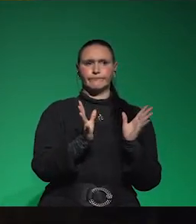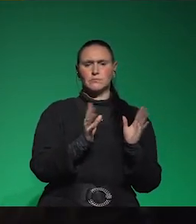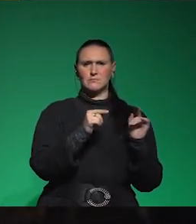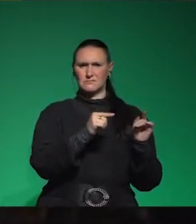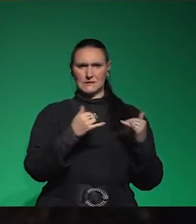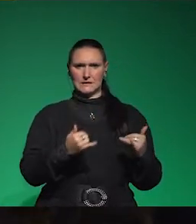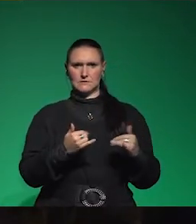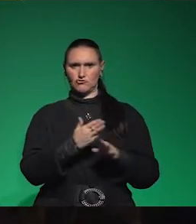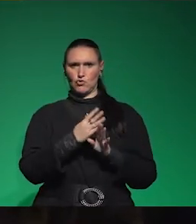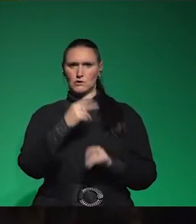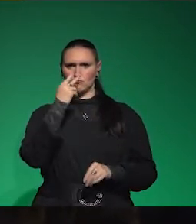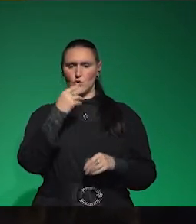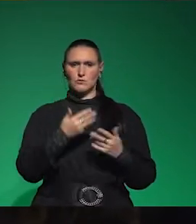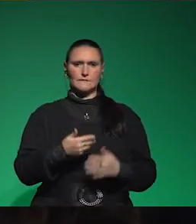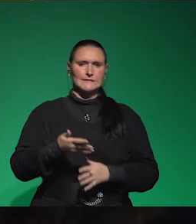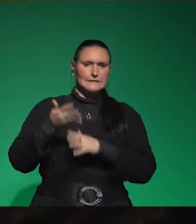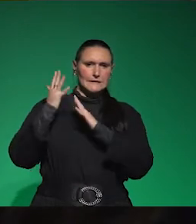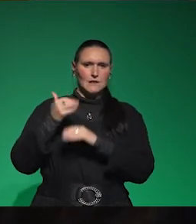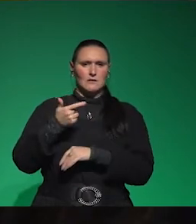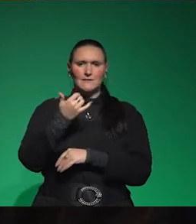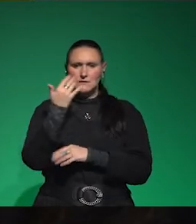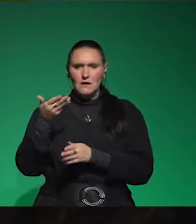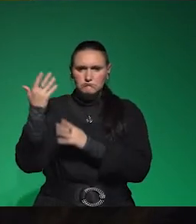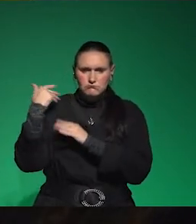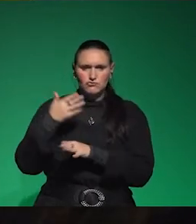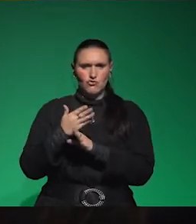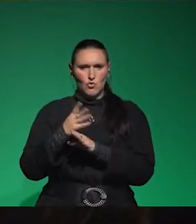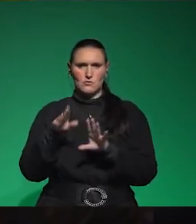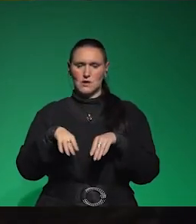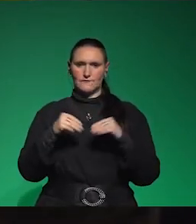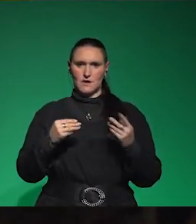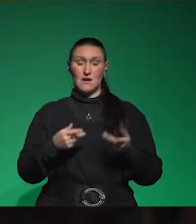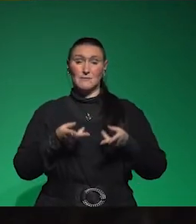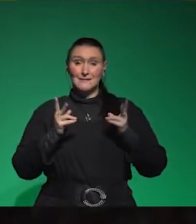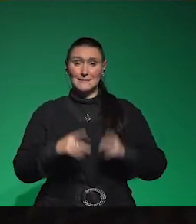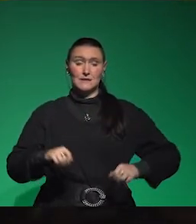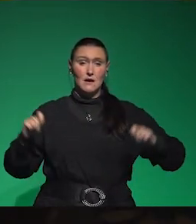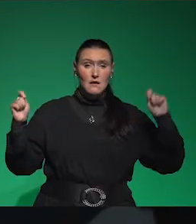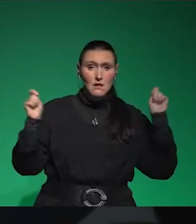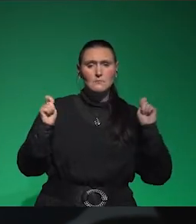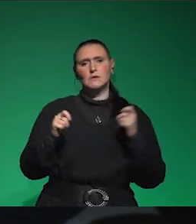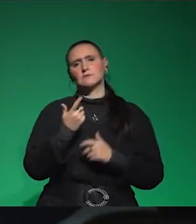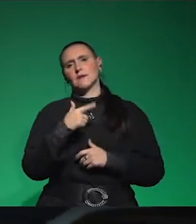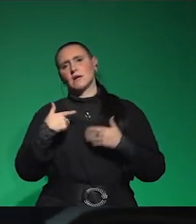sind. Die katastrophalen Entwicklungen, die haben allerdings erst im Jahr 2018